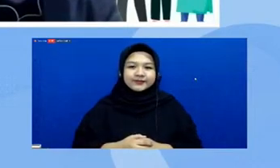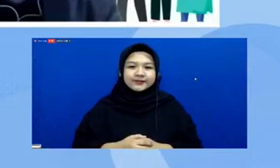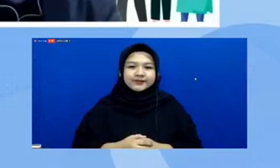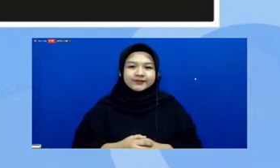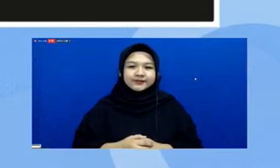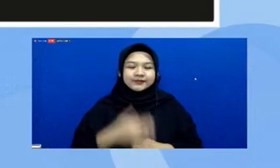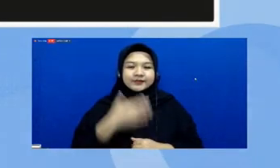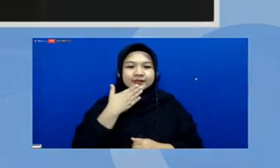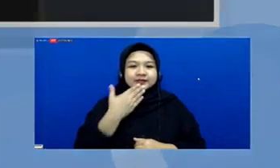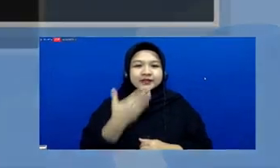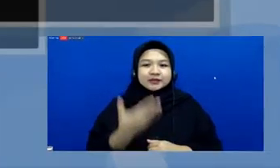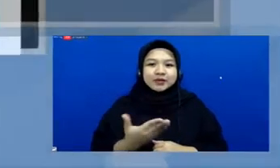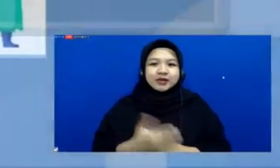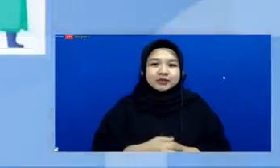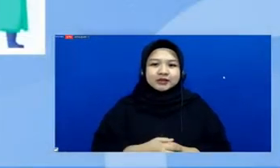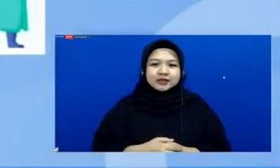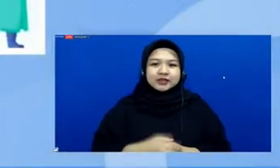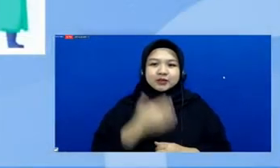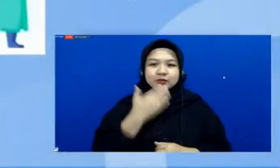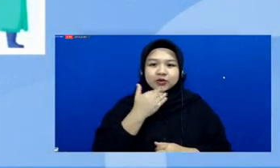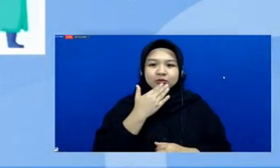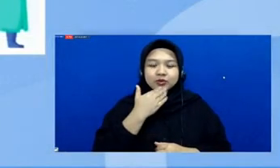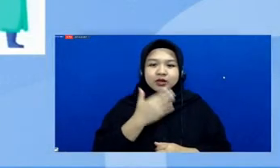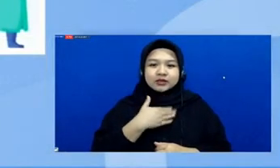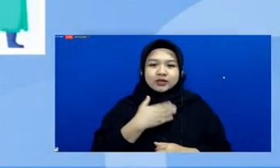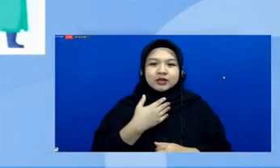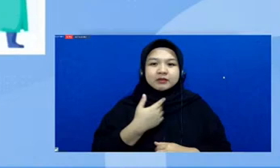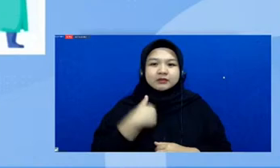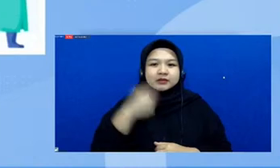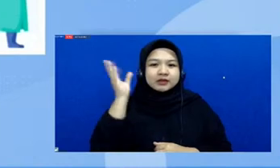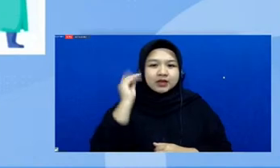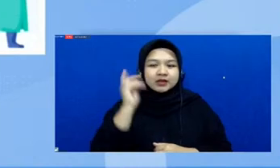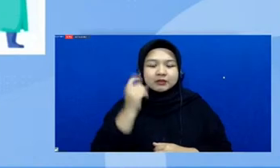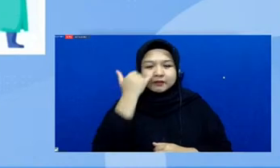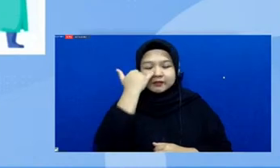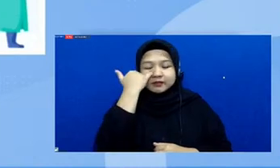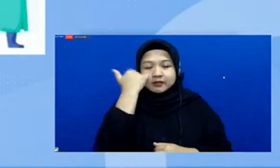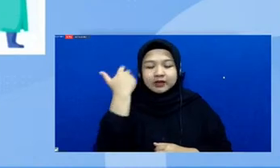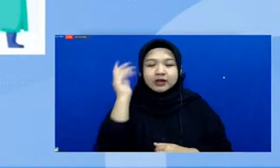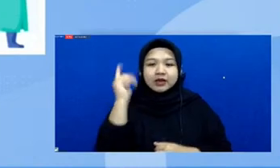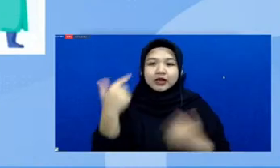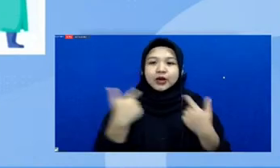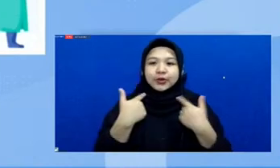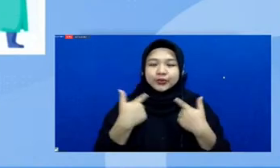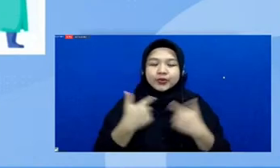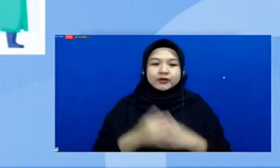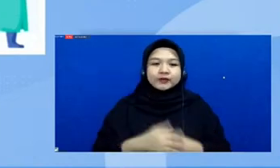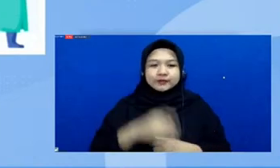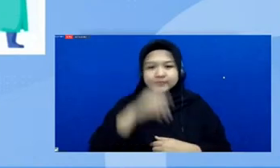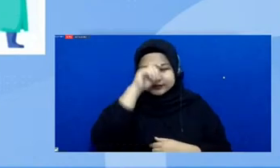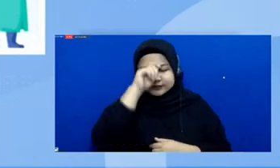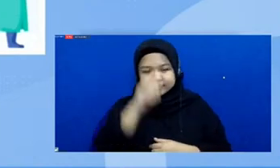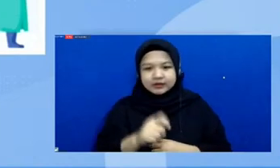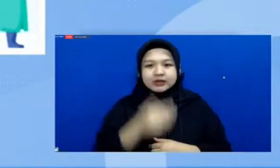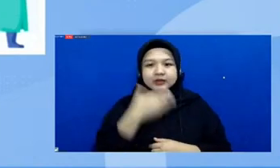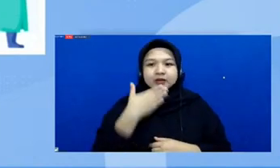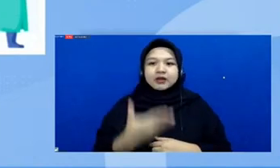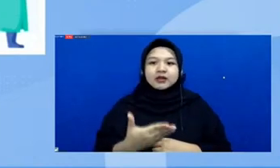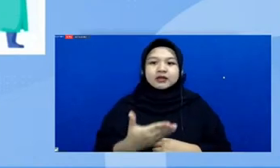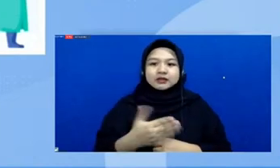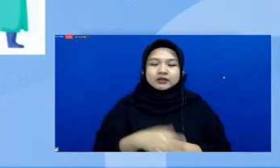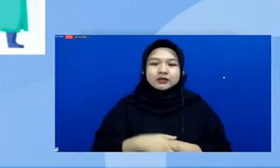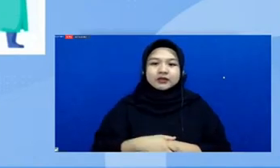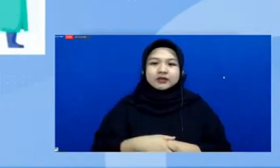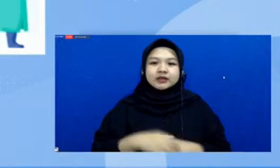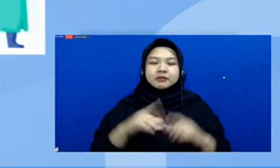Terima kasih, mudah-mudahan saya bisa didengar karena tadi ada gangguan juga. Yang terhormat, terima kasih kepada Bapak Agus